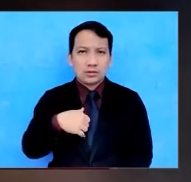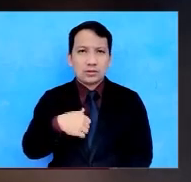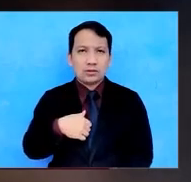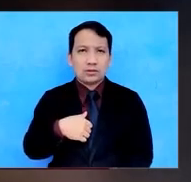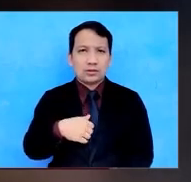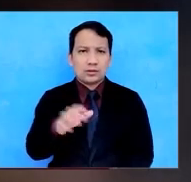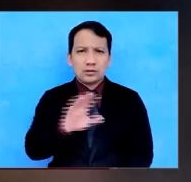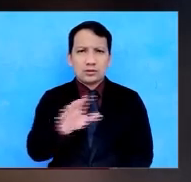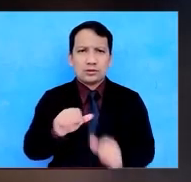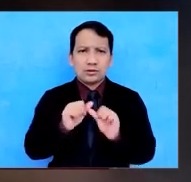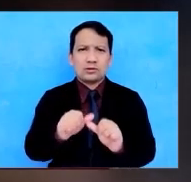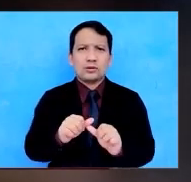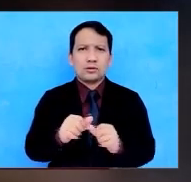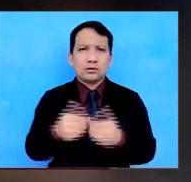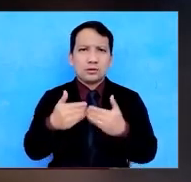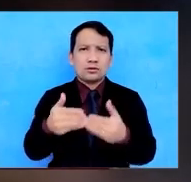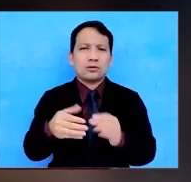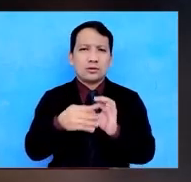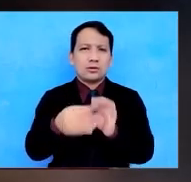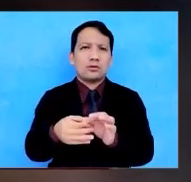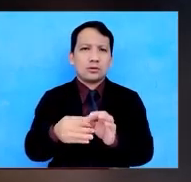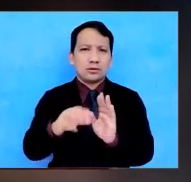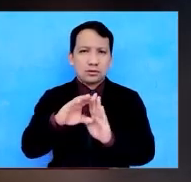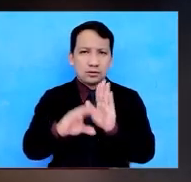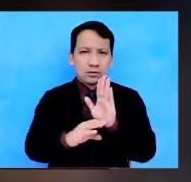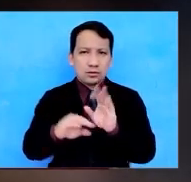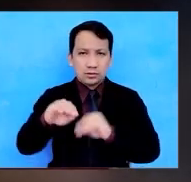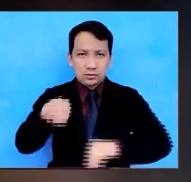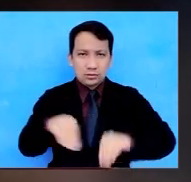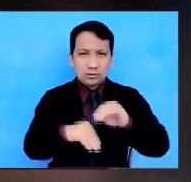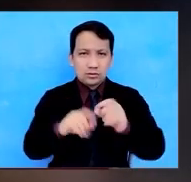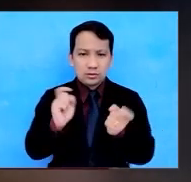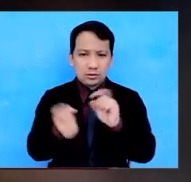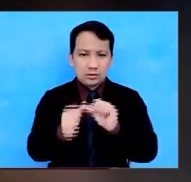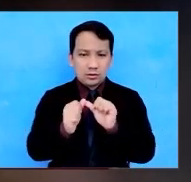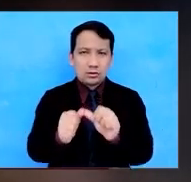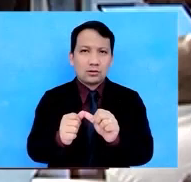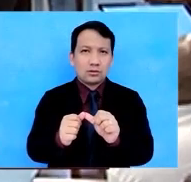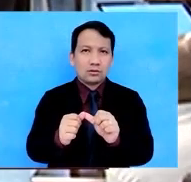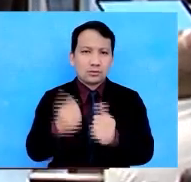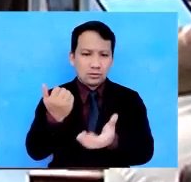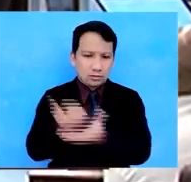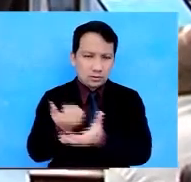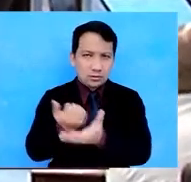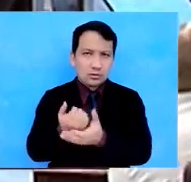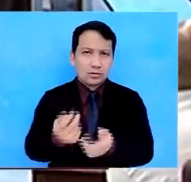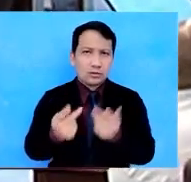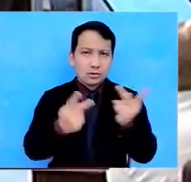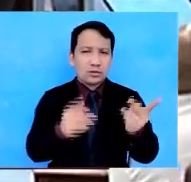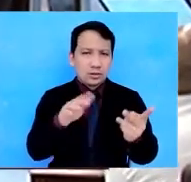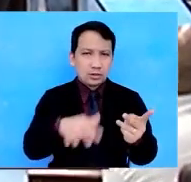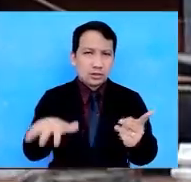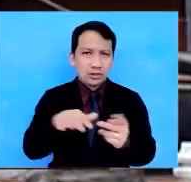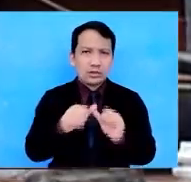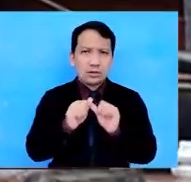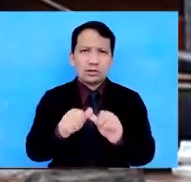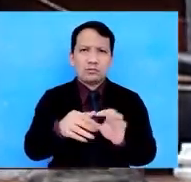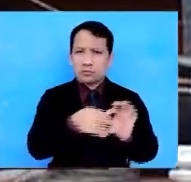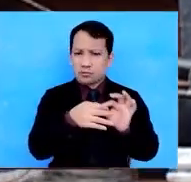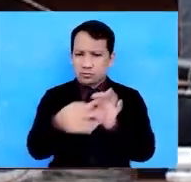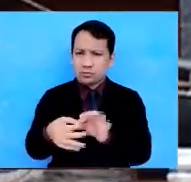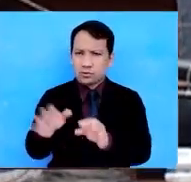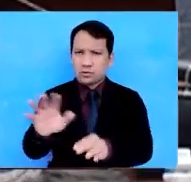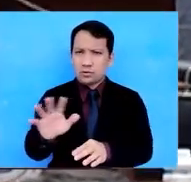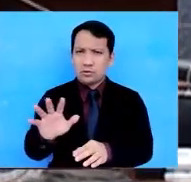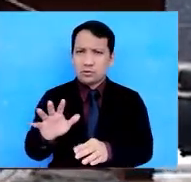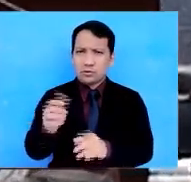na isinusulong lang niya ang charter change para lamang baguhin ang ilang economic provisions ng saligang batas. Wala raw siyang balak